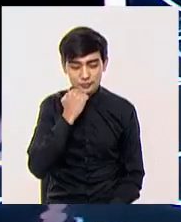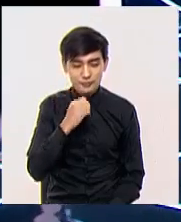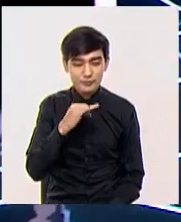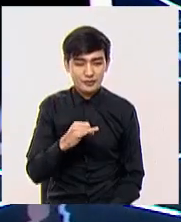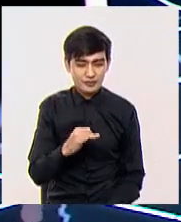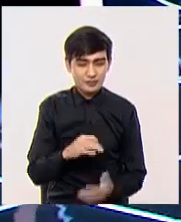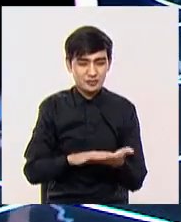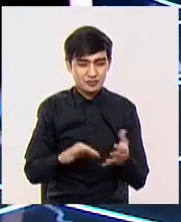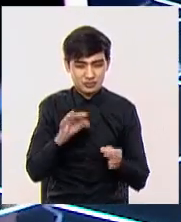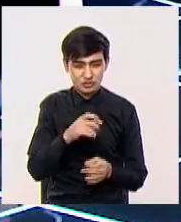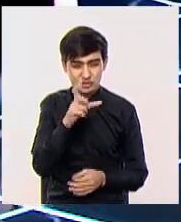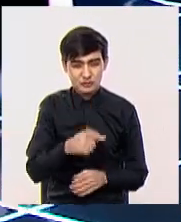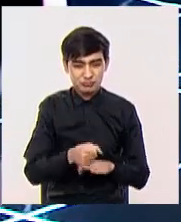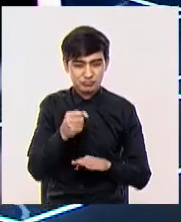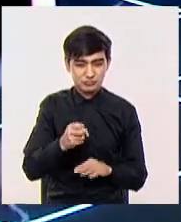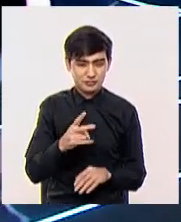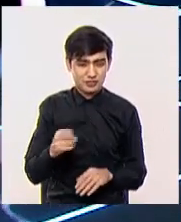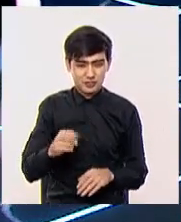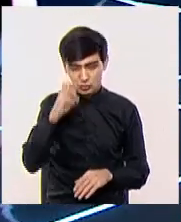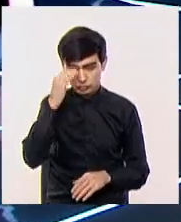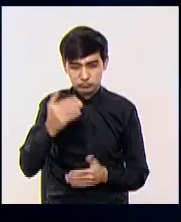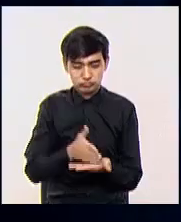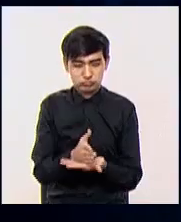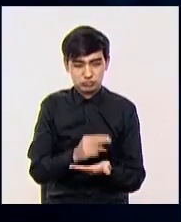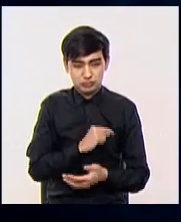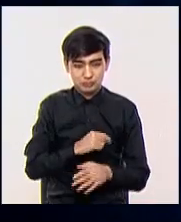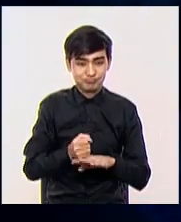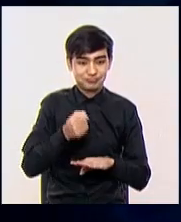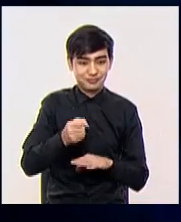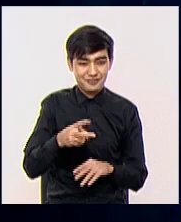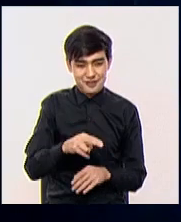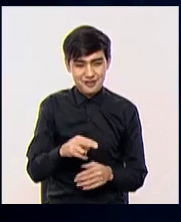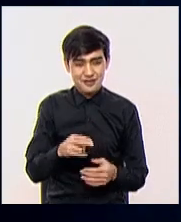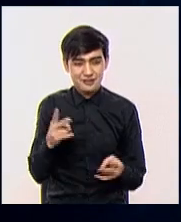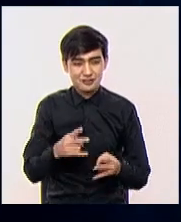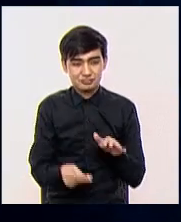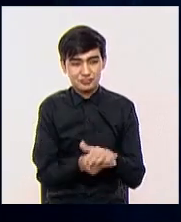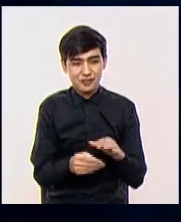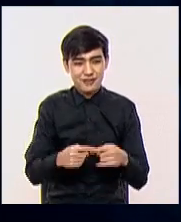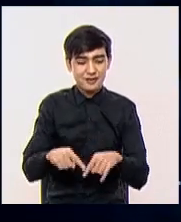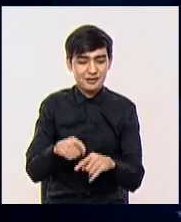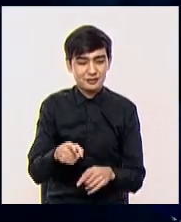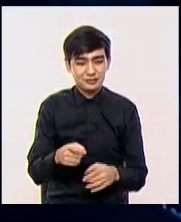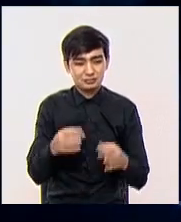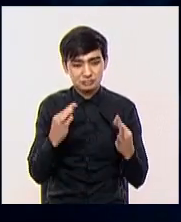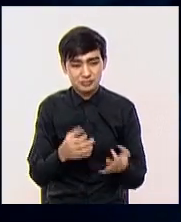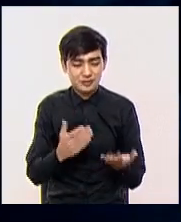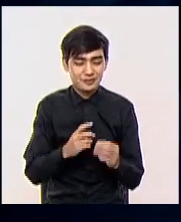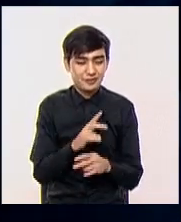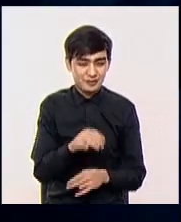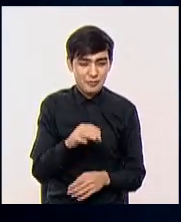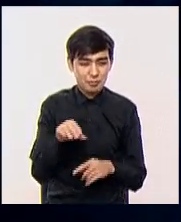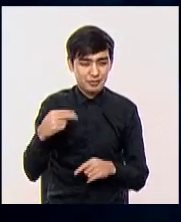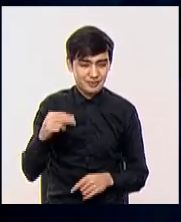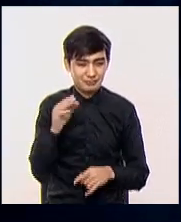А теперь, чтобы назначить человека на высокую государственную должность, потребуется заключение антикоррупционного агентства. Такое поручение дал